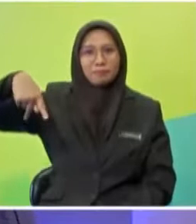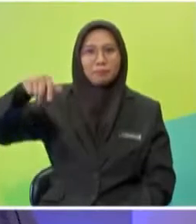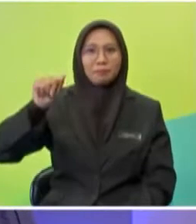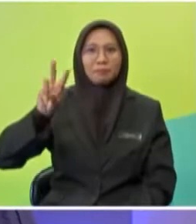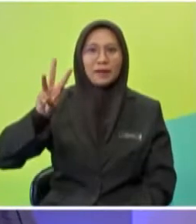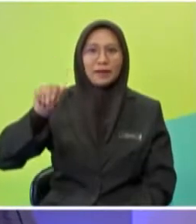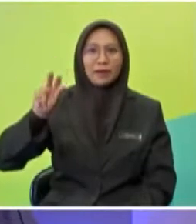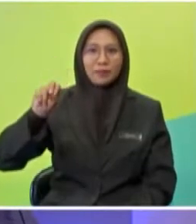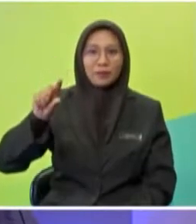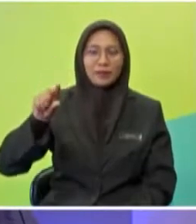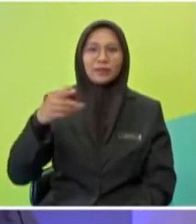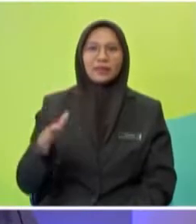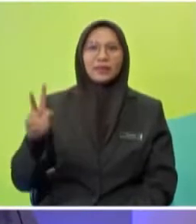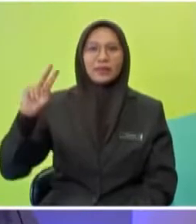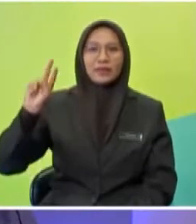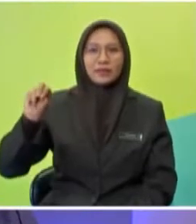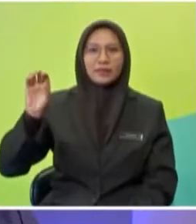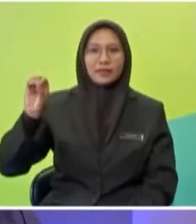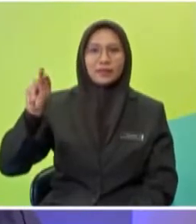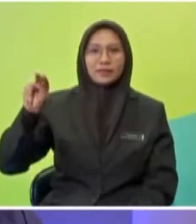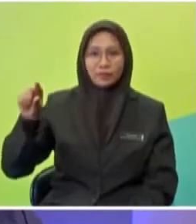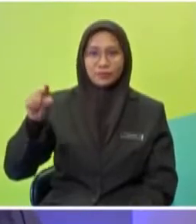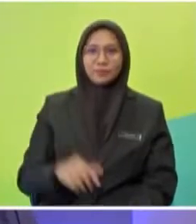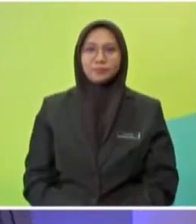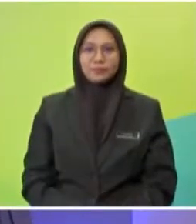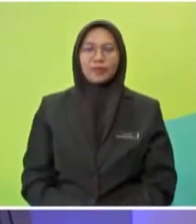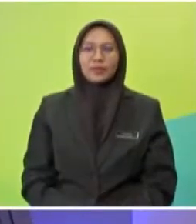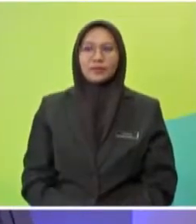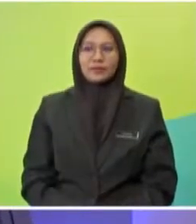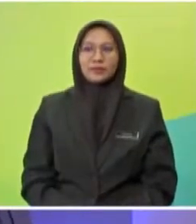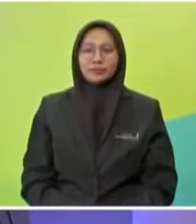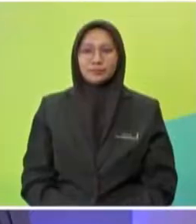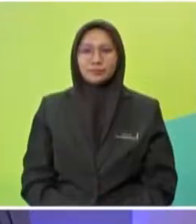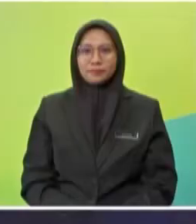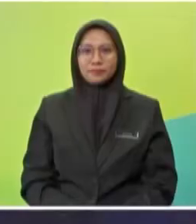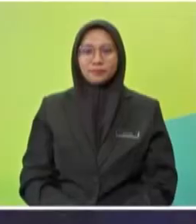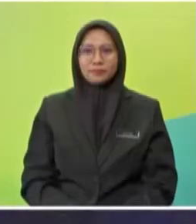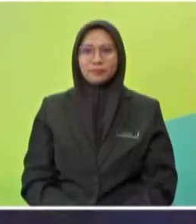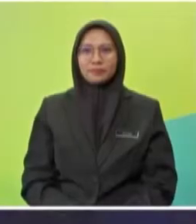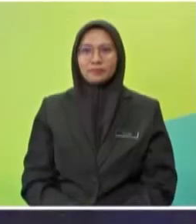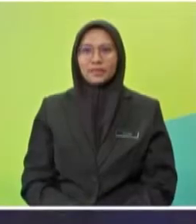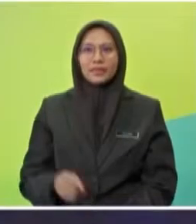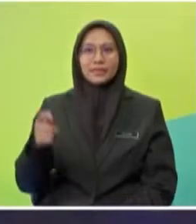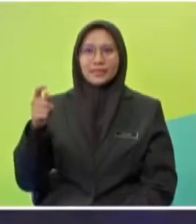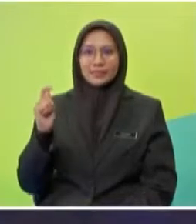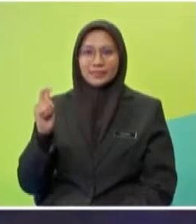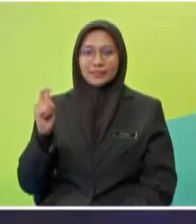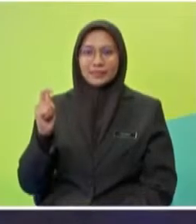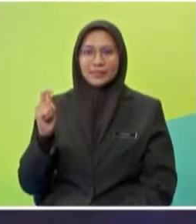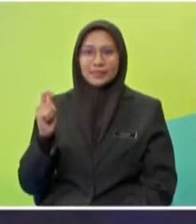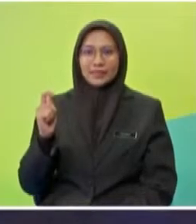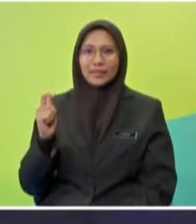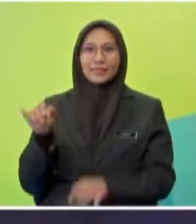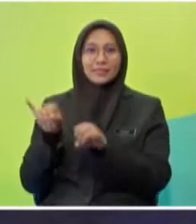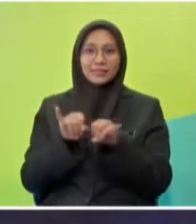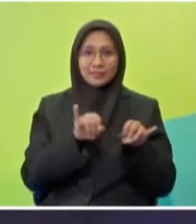jasa pahlawannya perlu dihargai jika terdapat tahun pressure tadi pahlawan itu eh ataupun pahlawan itu pahlawan udah cerita di aja